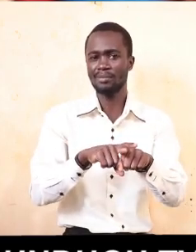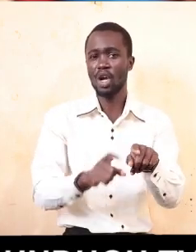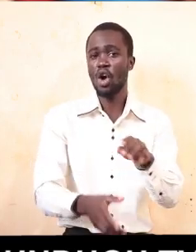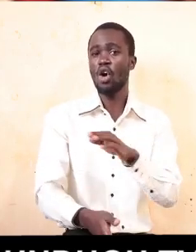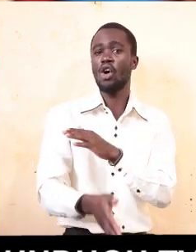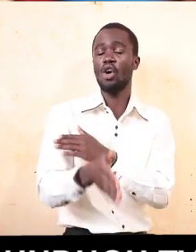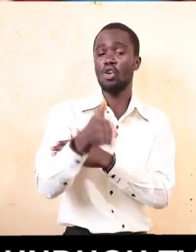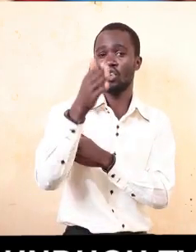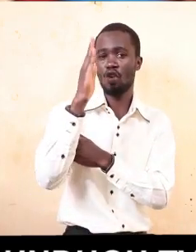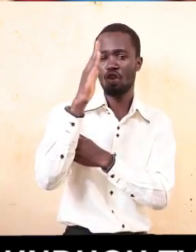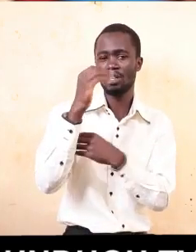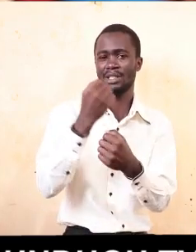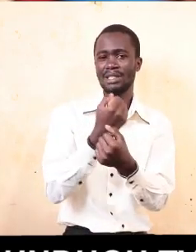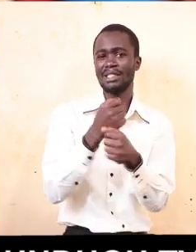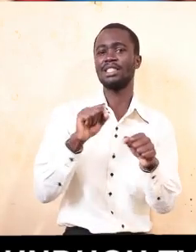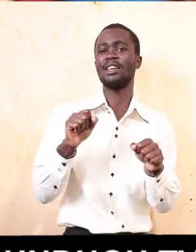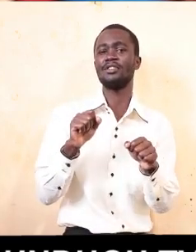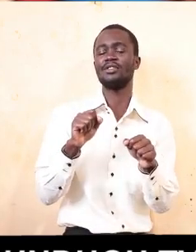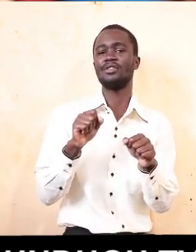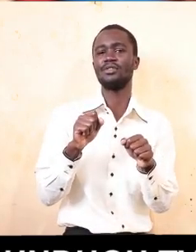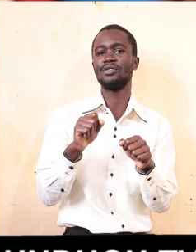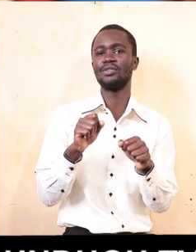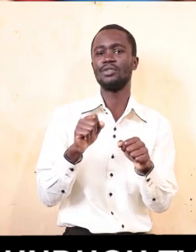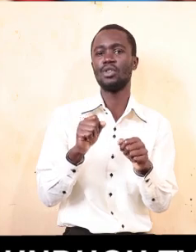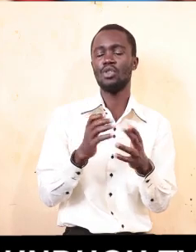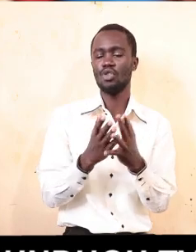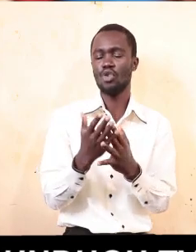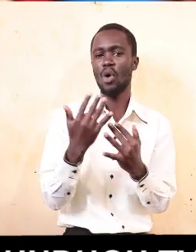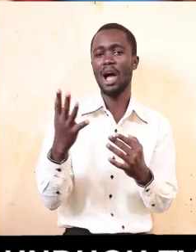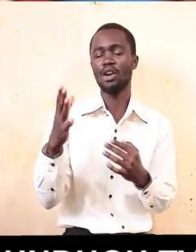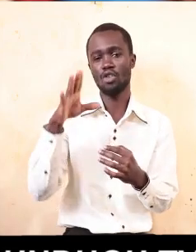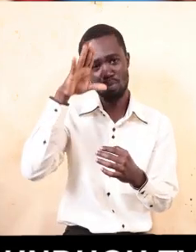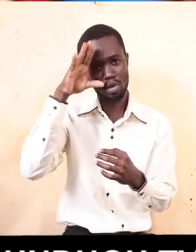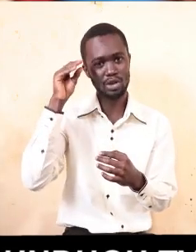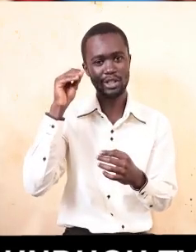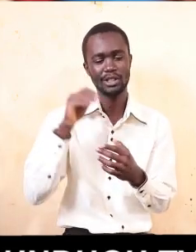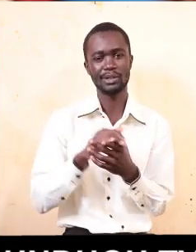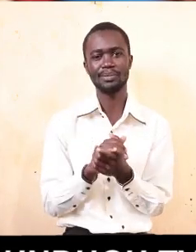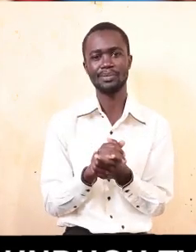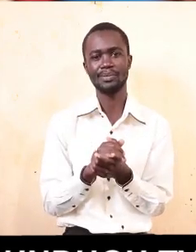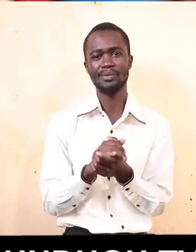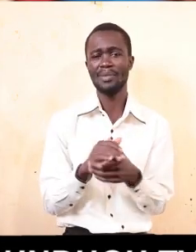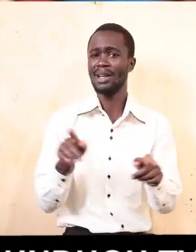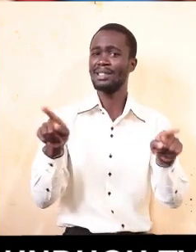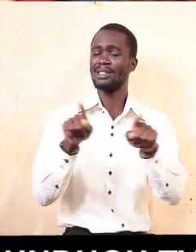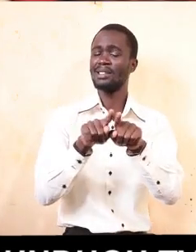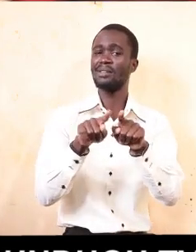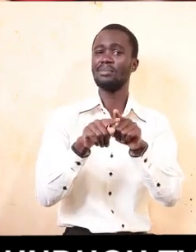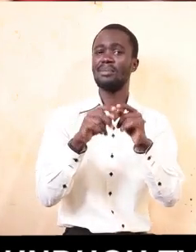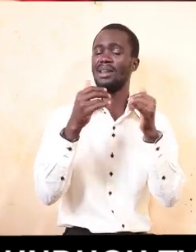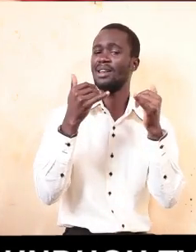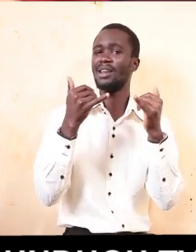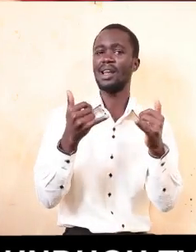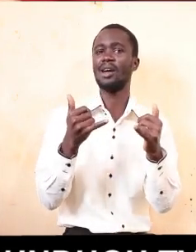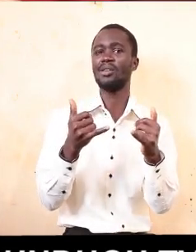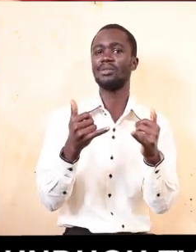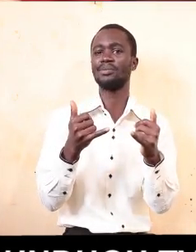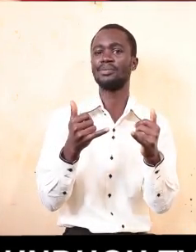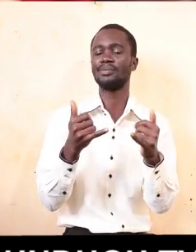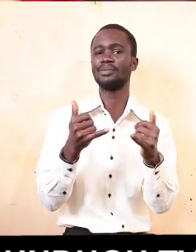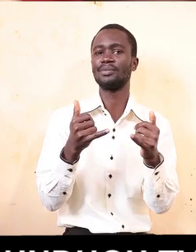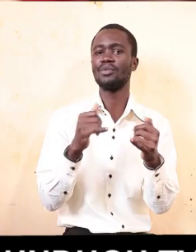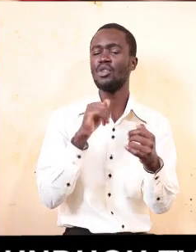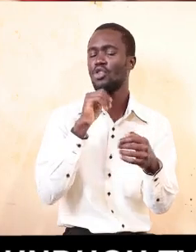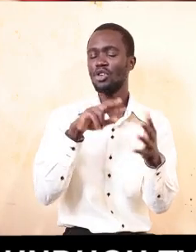Mungu alipo wakomboa kupitia kwa mkono wa Musa. Na hata sasa si ati ya kwamba